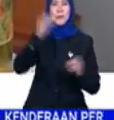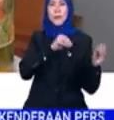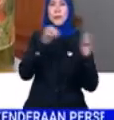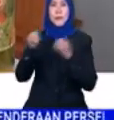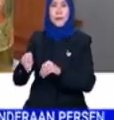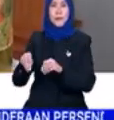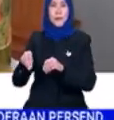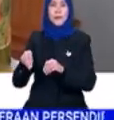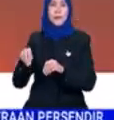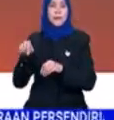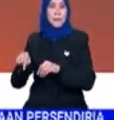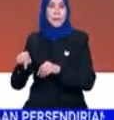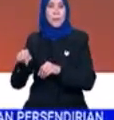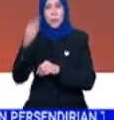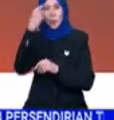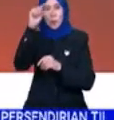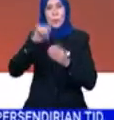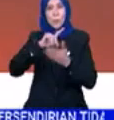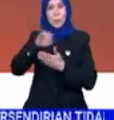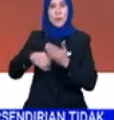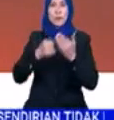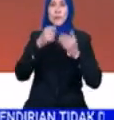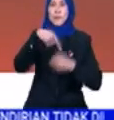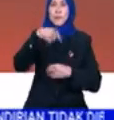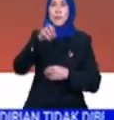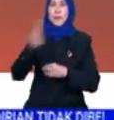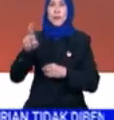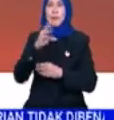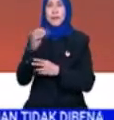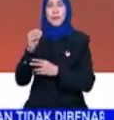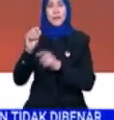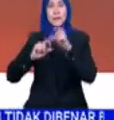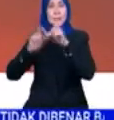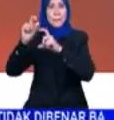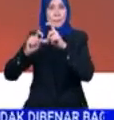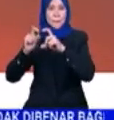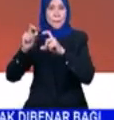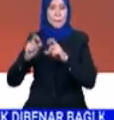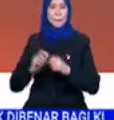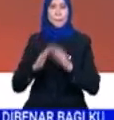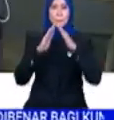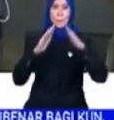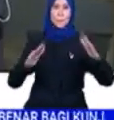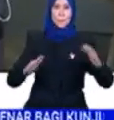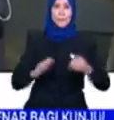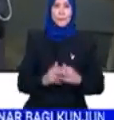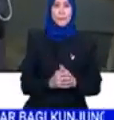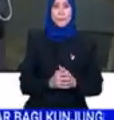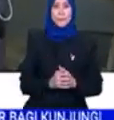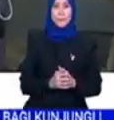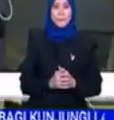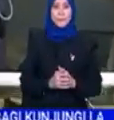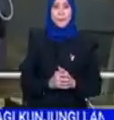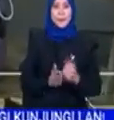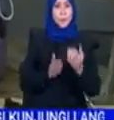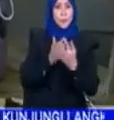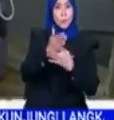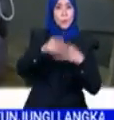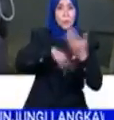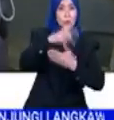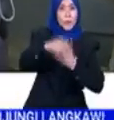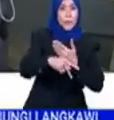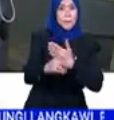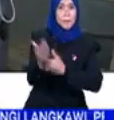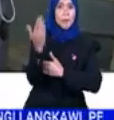kesemua Project Perumahan Rakyat dan Perumahan awam dewan bandaraya Kuala Lumpur hai lalu hypogeum nih dia